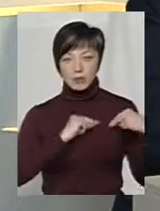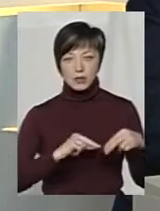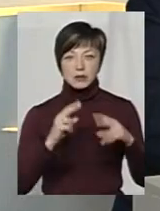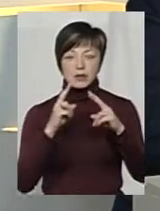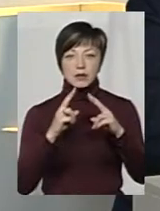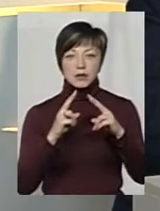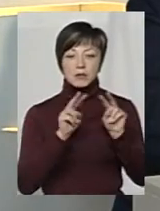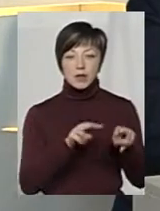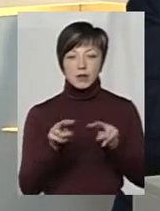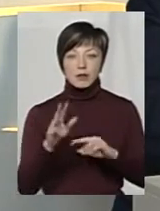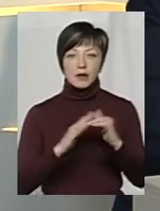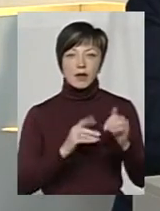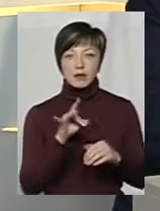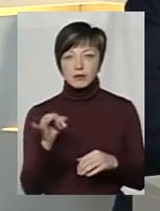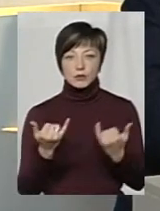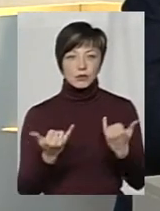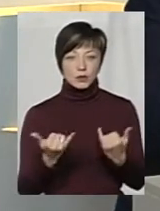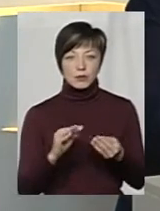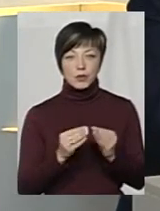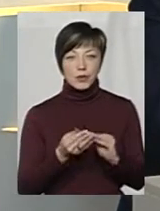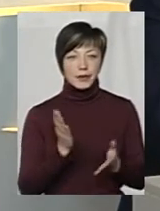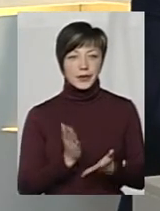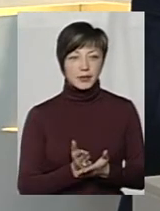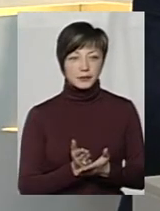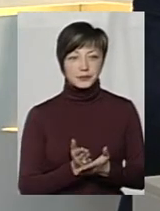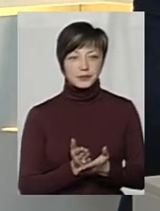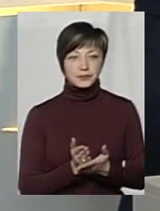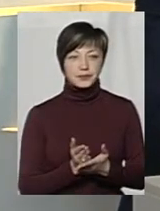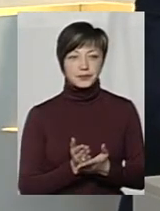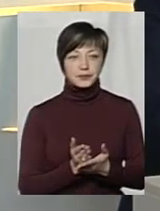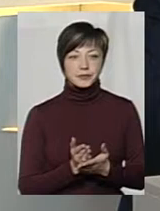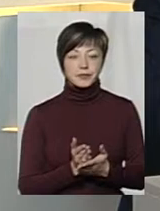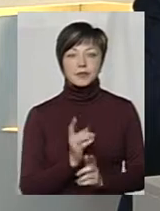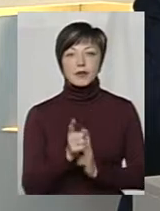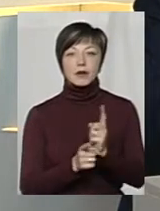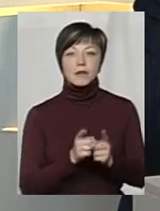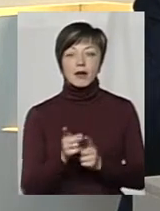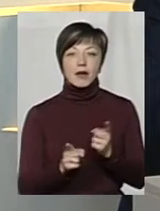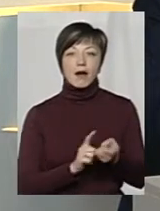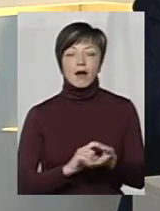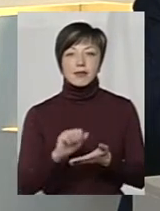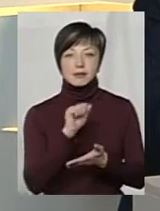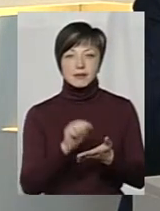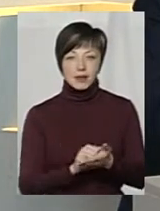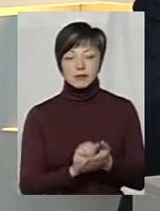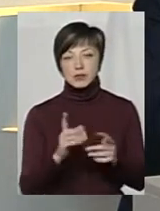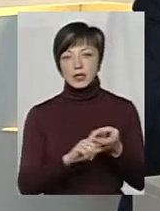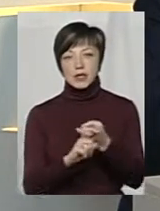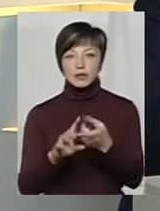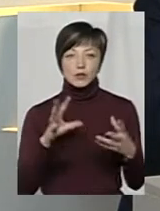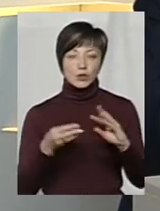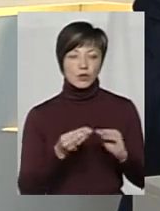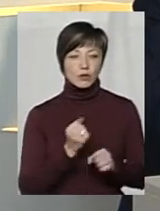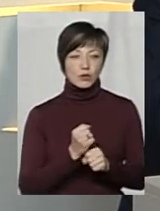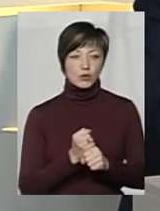приглядатись до кадрів, бо з кадрами сьогодні, безумовно, є проблема. Мабуть, буде якась перетестація, буде все залежати від результатів